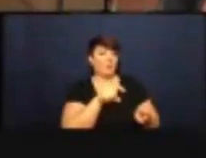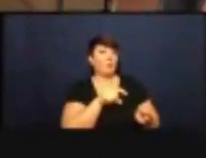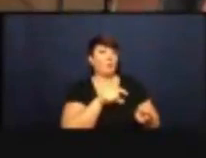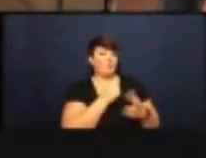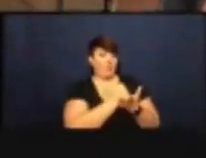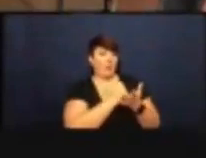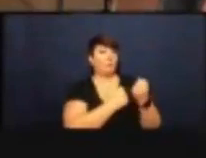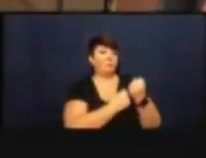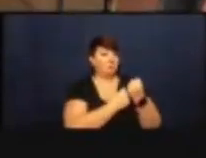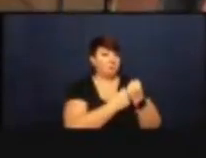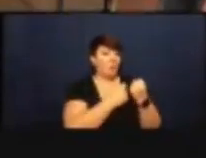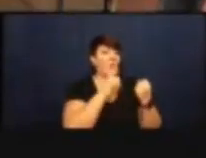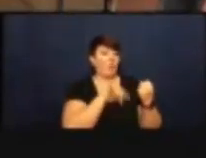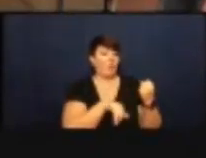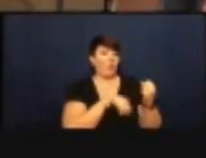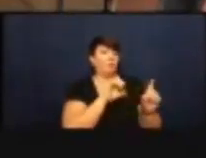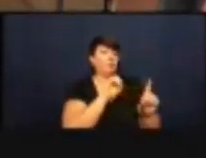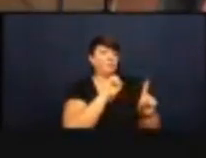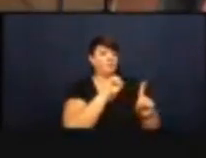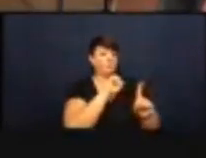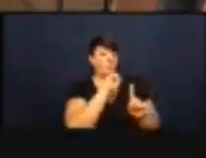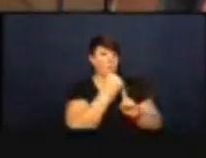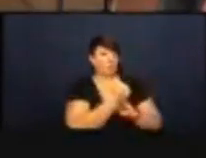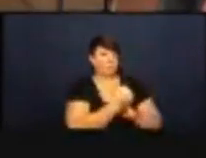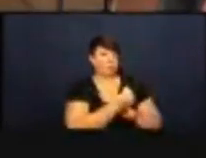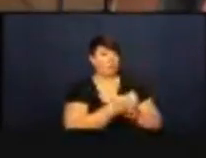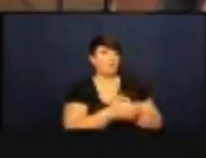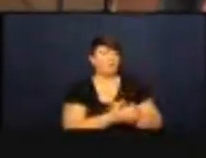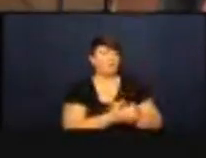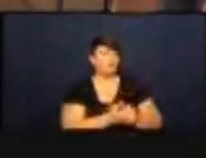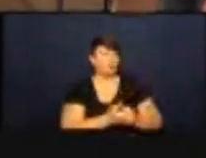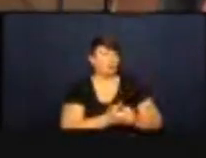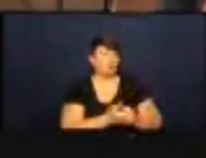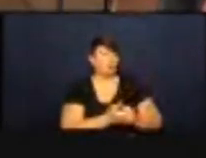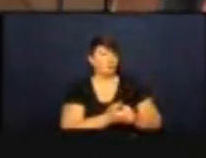jinsi ya kukumbana na hali kama hii katika mashule yetu.